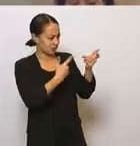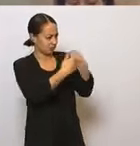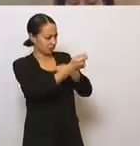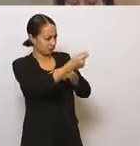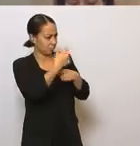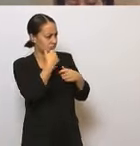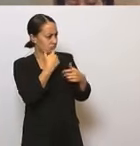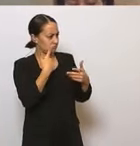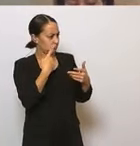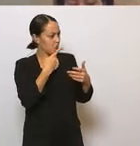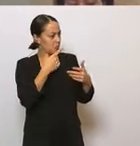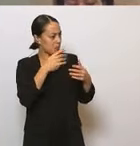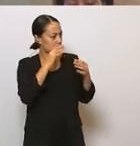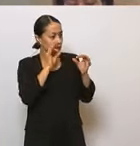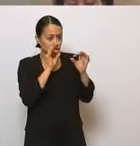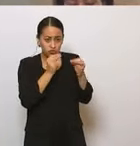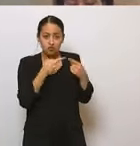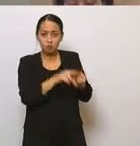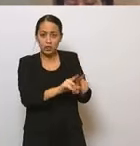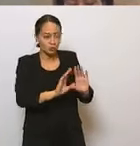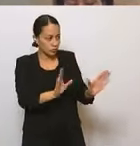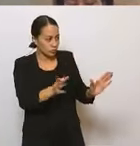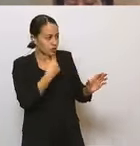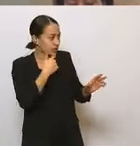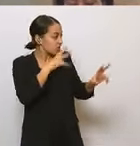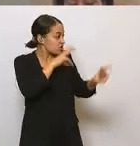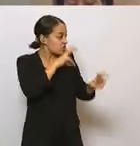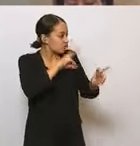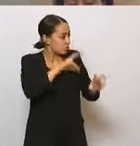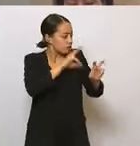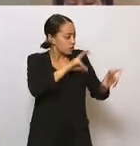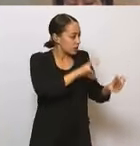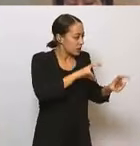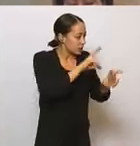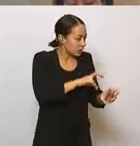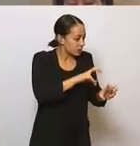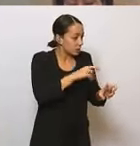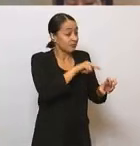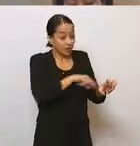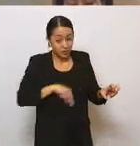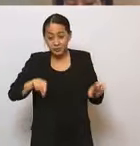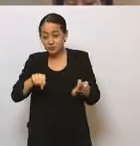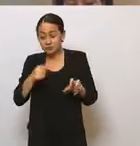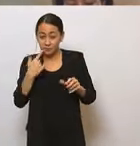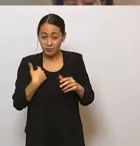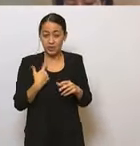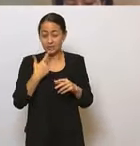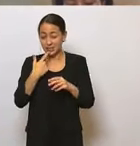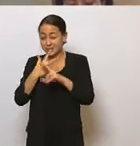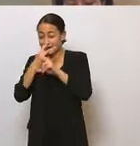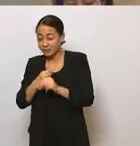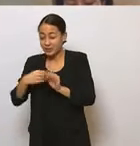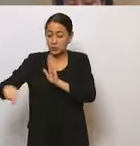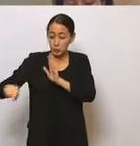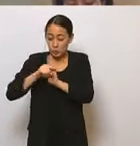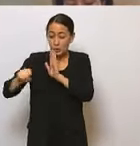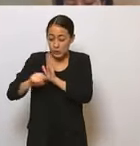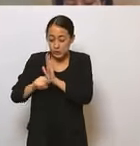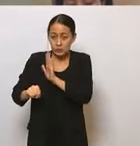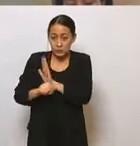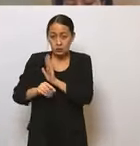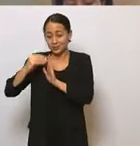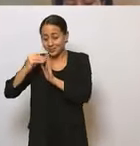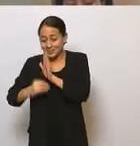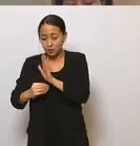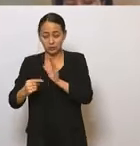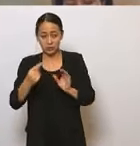trancher les marchés, de les définir, de faire des études là-dessus, de définir les pratiques déloyales, de les prouver et d'aller à la